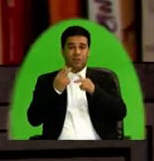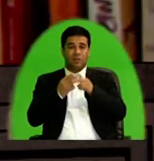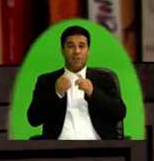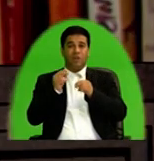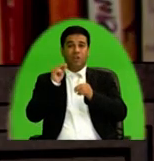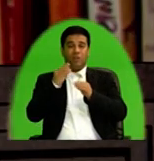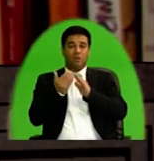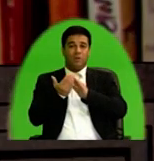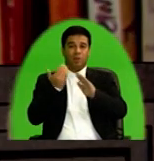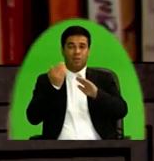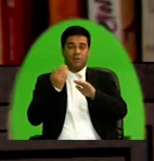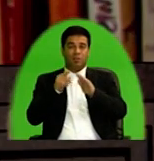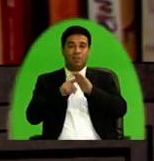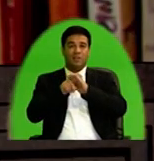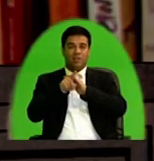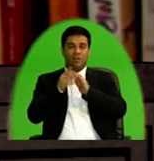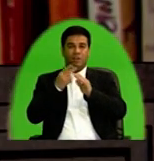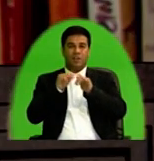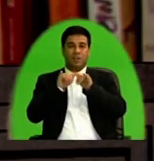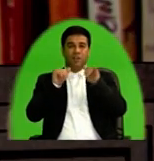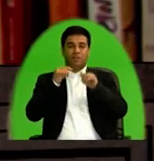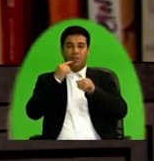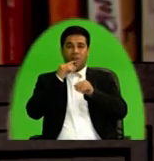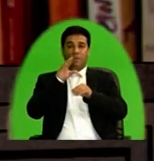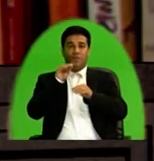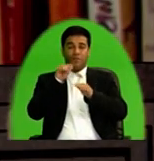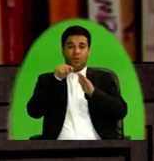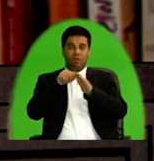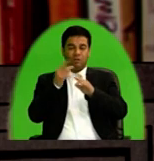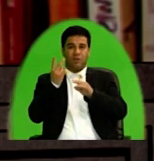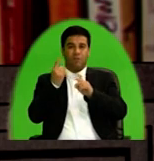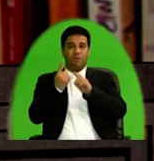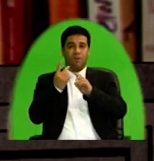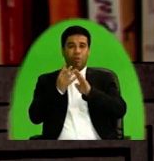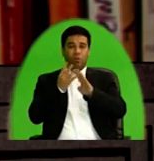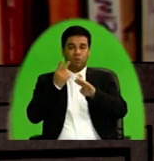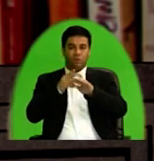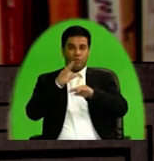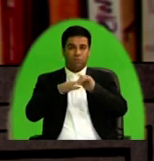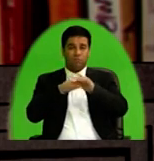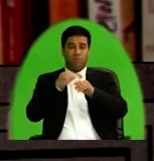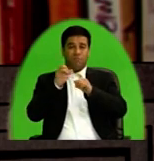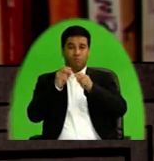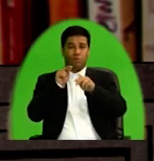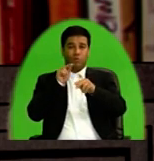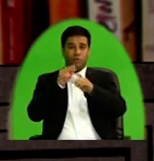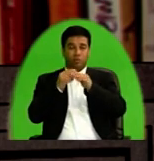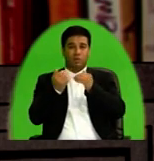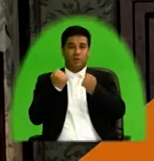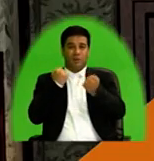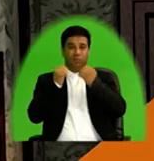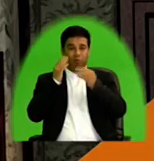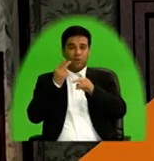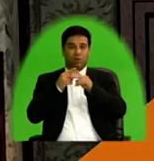раньше начинать работать по развитию мелкой моторики руки, тем больше положительный эффект